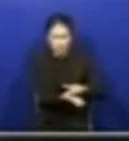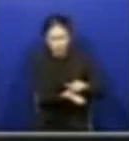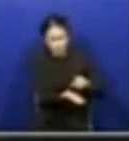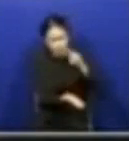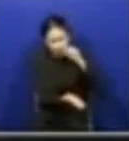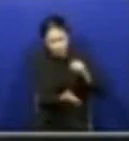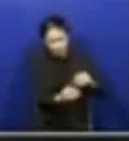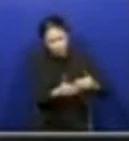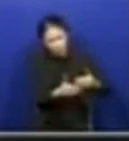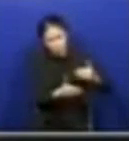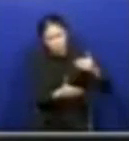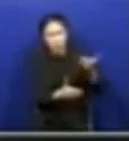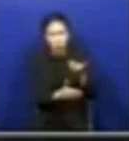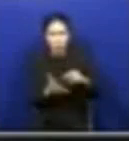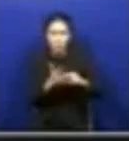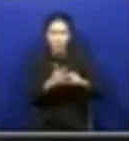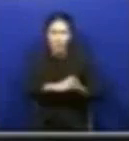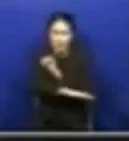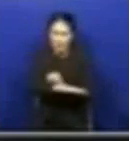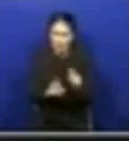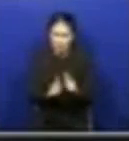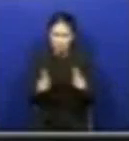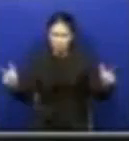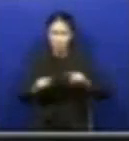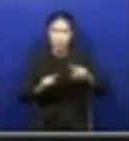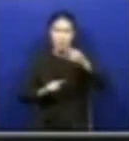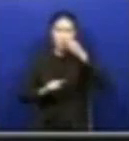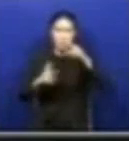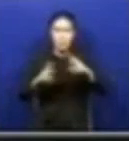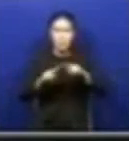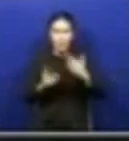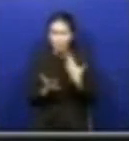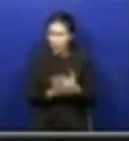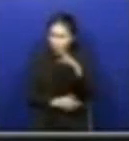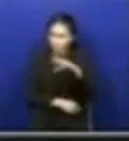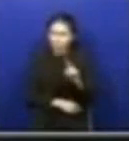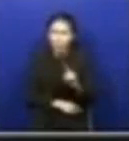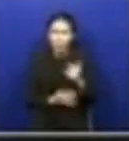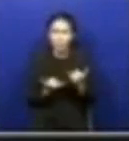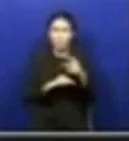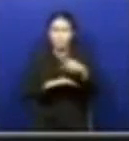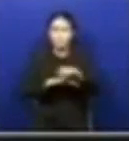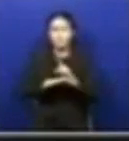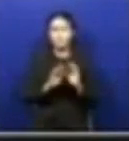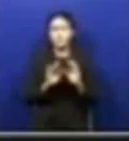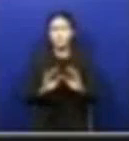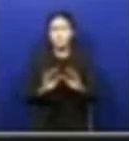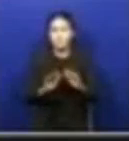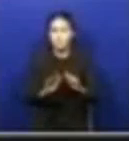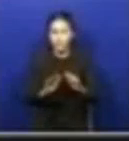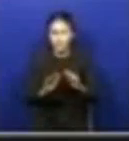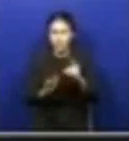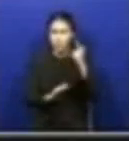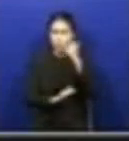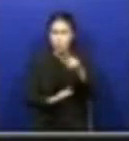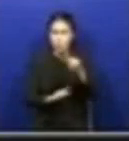ำมากๆแค่ 30% ของพื้นที่วันนี้ผมอยากฝากท่านประธานผ่านไปยังลุงตู่ผ่าน